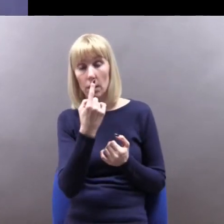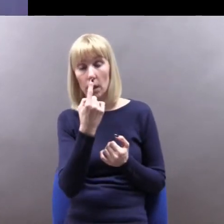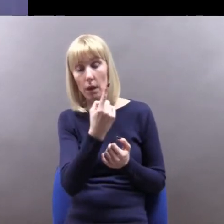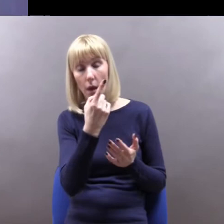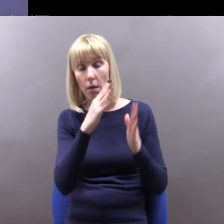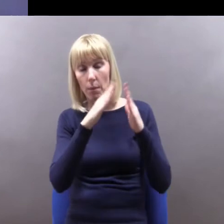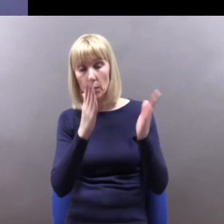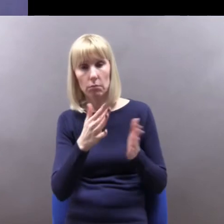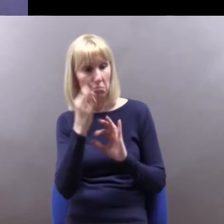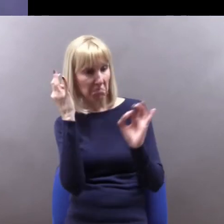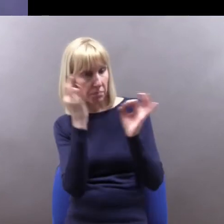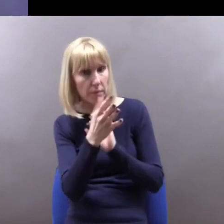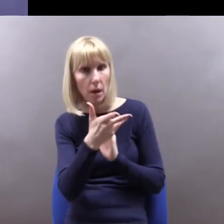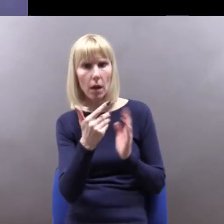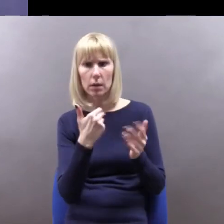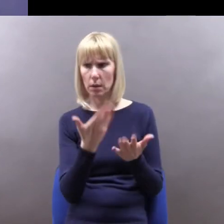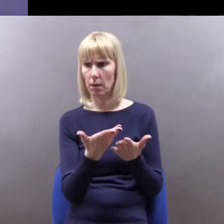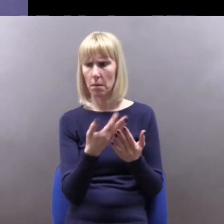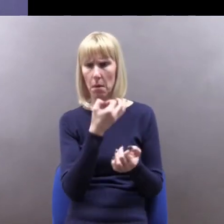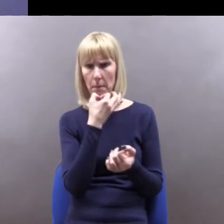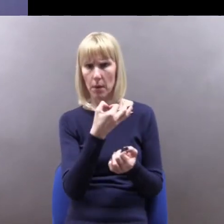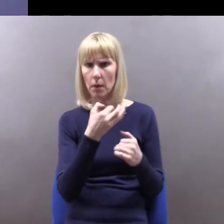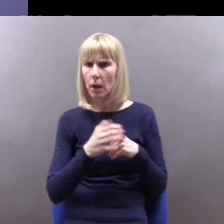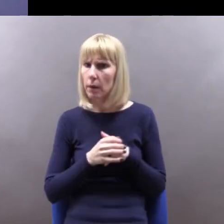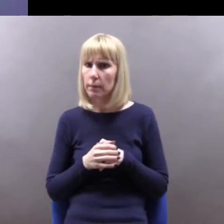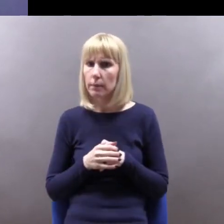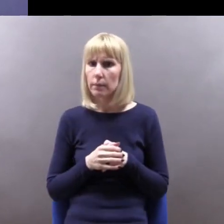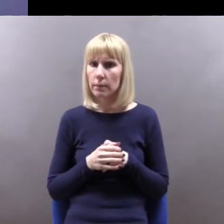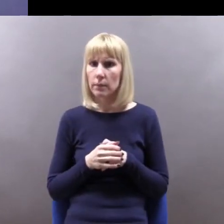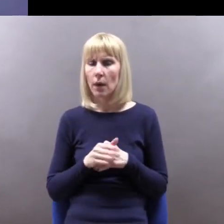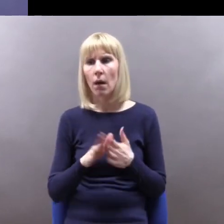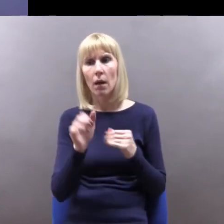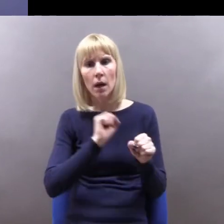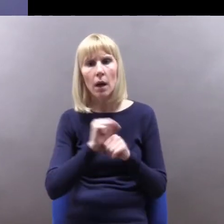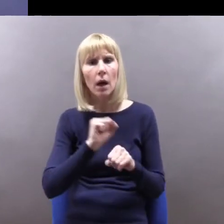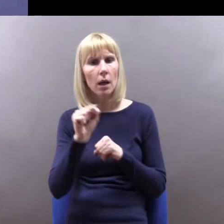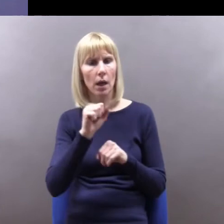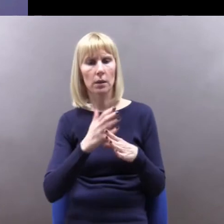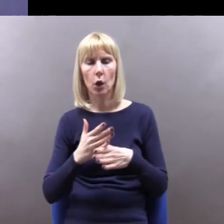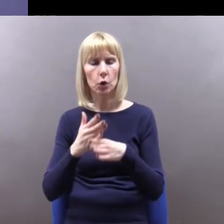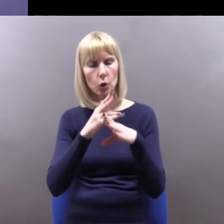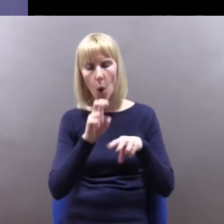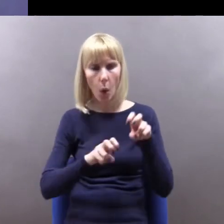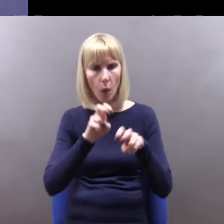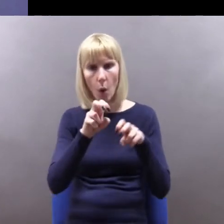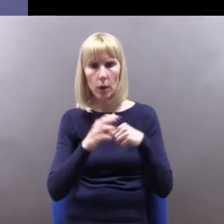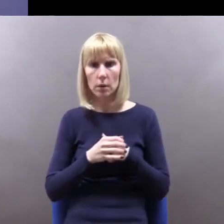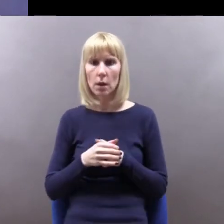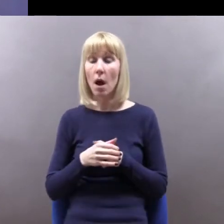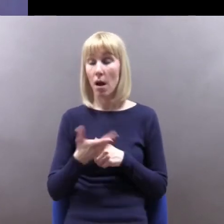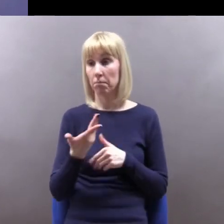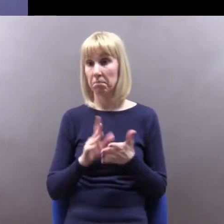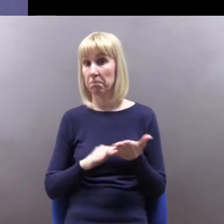dostać, ale panie Grzegorzu, ale mamy ten schodołaz. No ale oczywiście jak pan doktor, jak